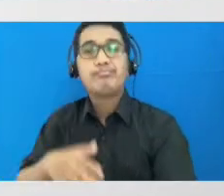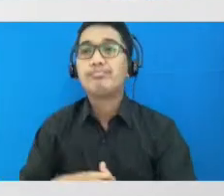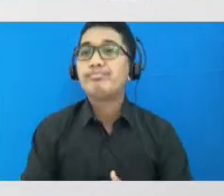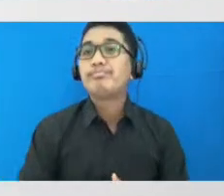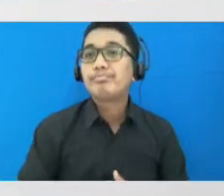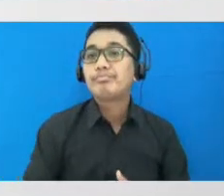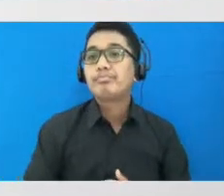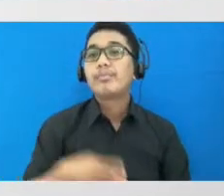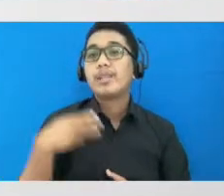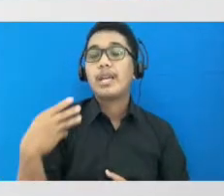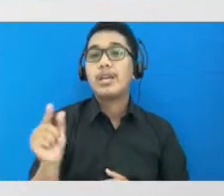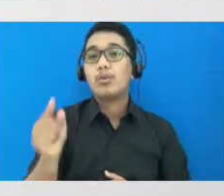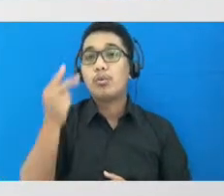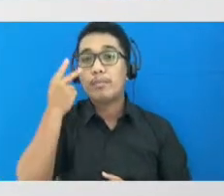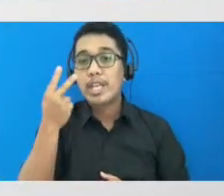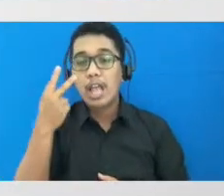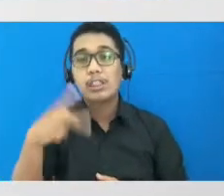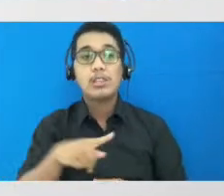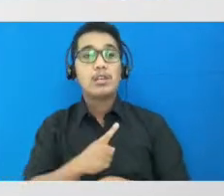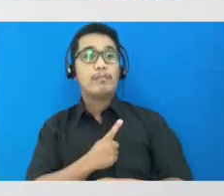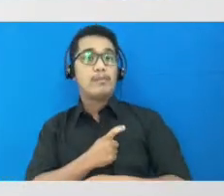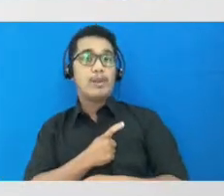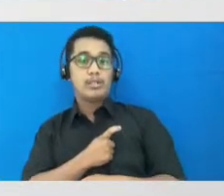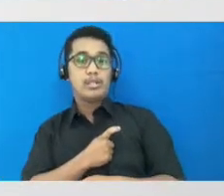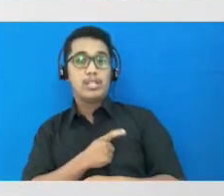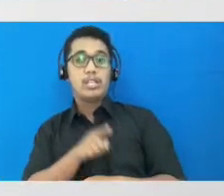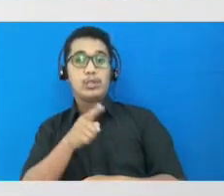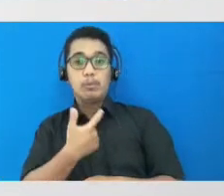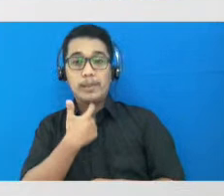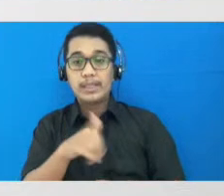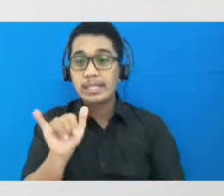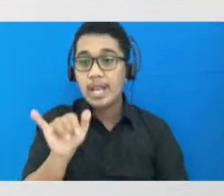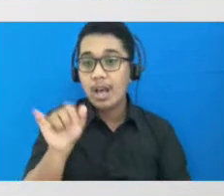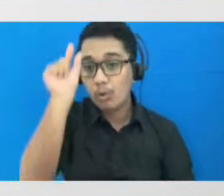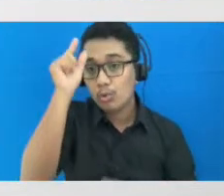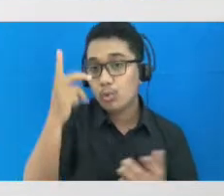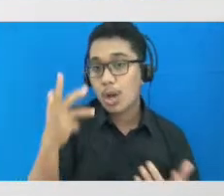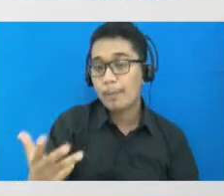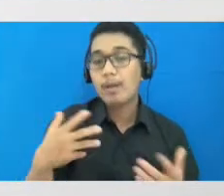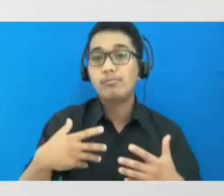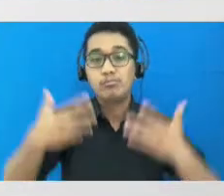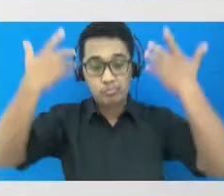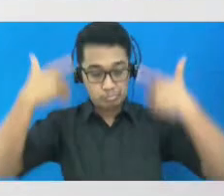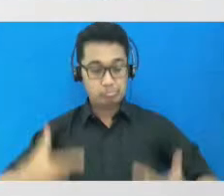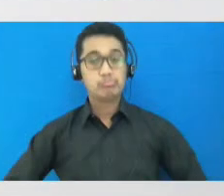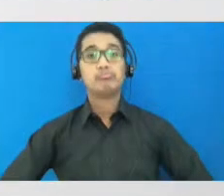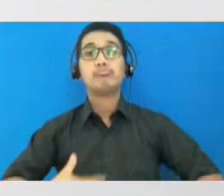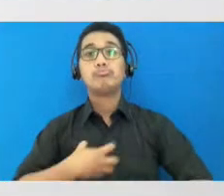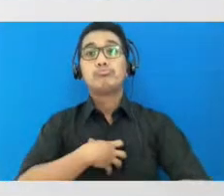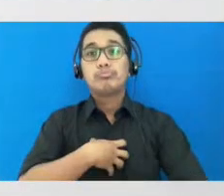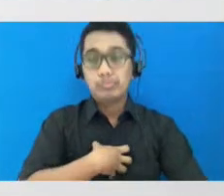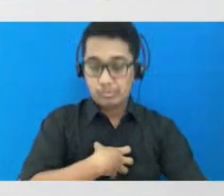Jadi EU memandang bahwa privasi merupakan elemen penting di dalam human dignity dan bukan